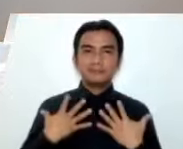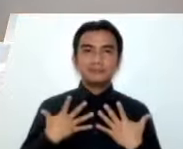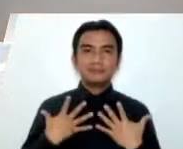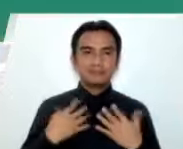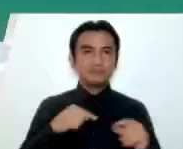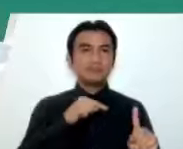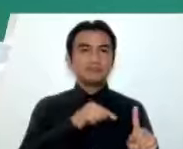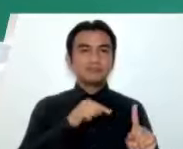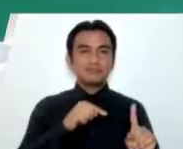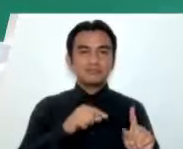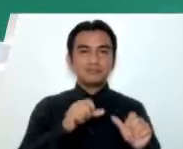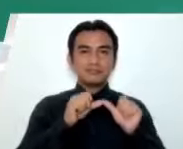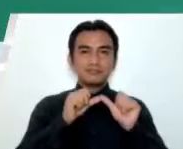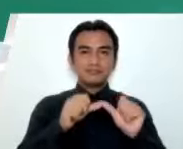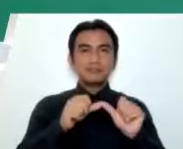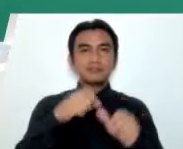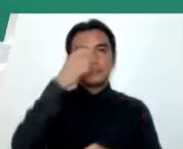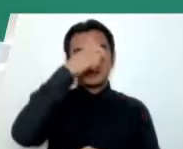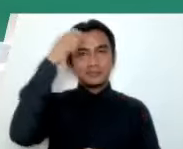Hilario. Sabi ko sa kanila,